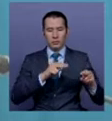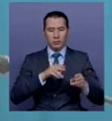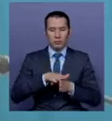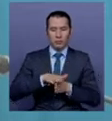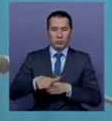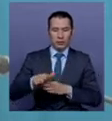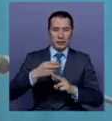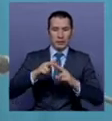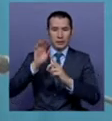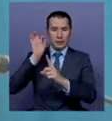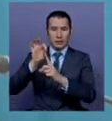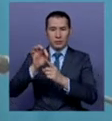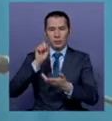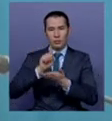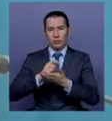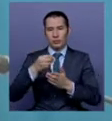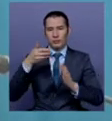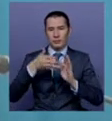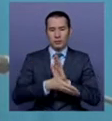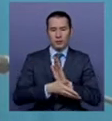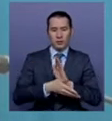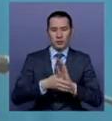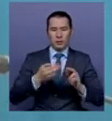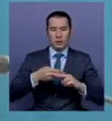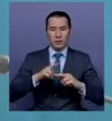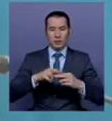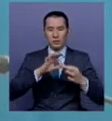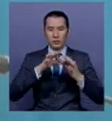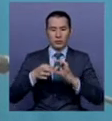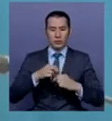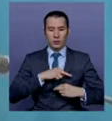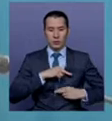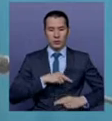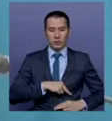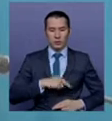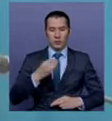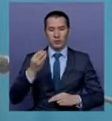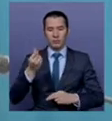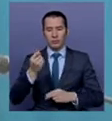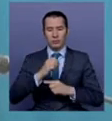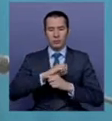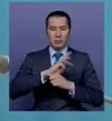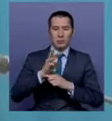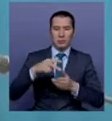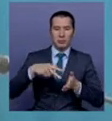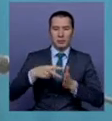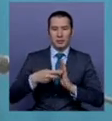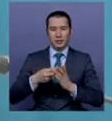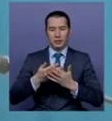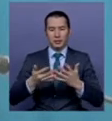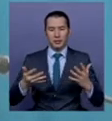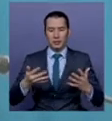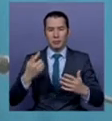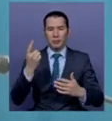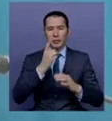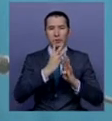мақсатқа сай жұмсалуға тиіс. Осы күрделі кезеңде қаржыландырылып жатқан жобалар арқылы ең